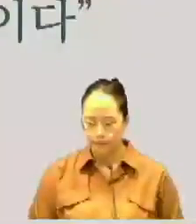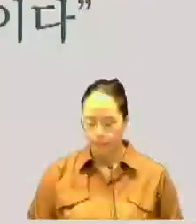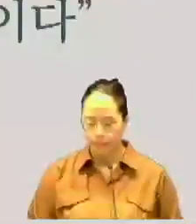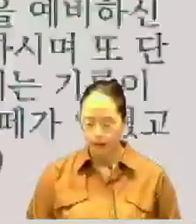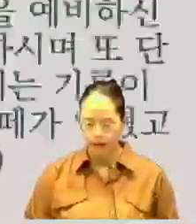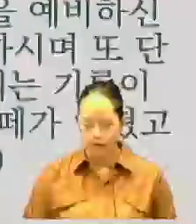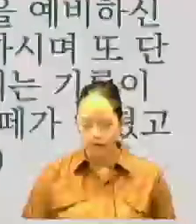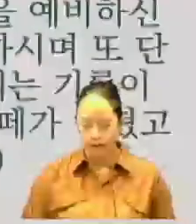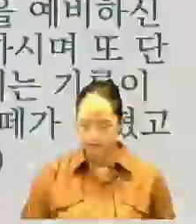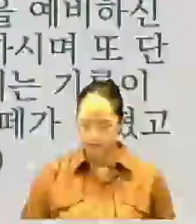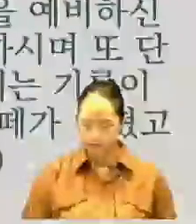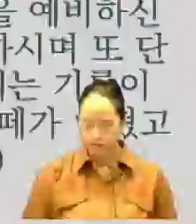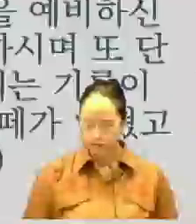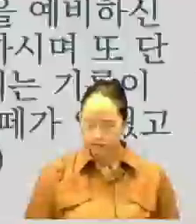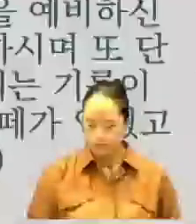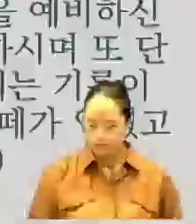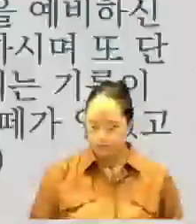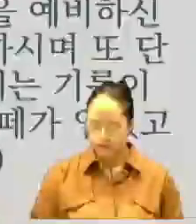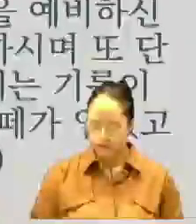的。